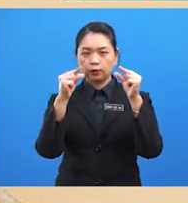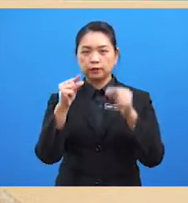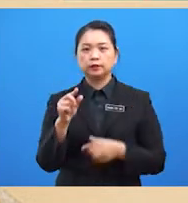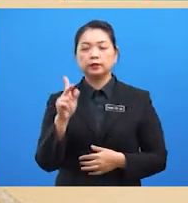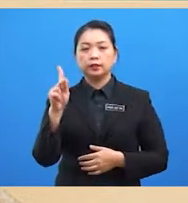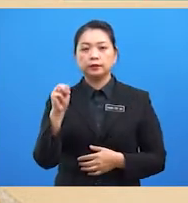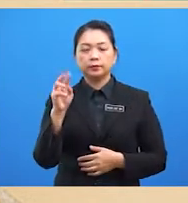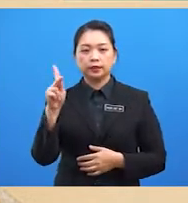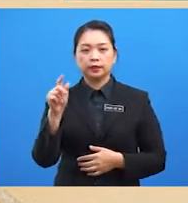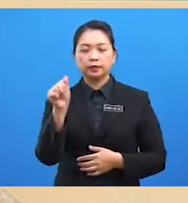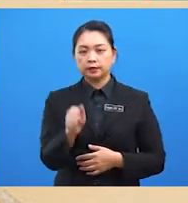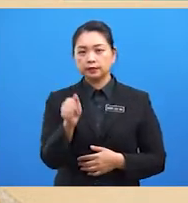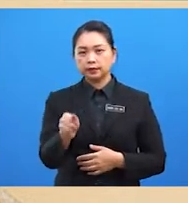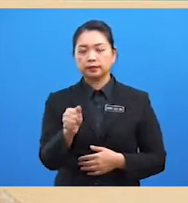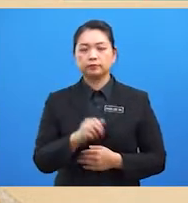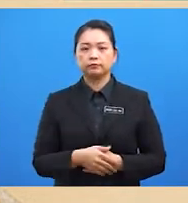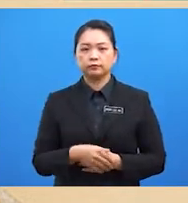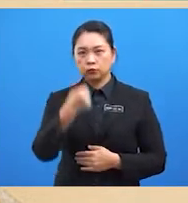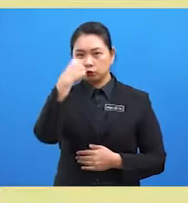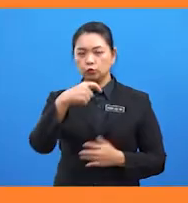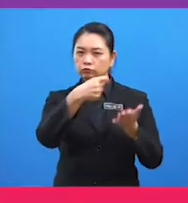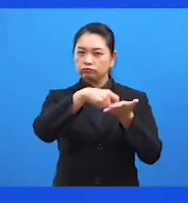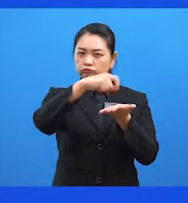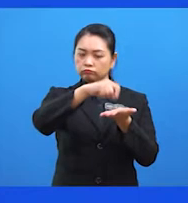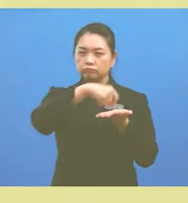KMK masing-masing untuk dinilai.